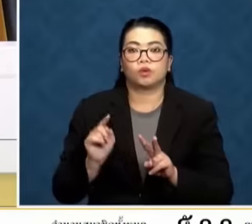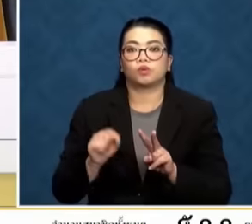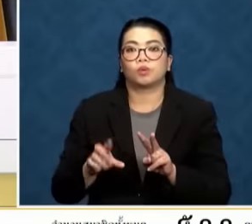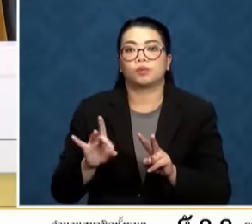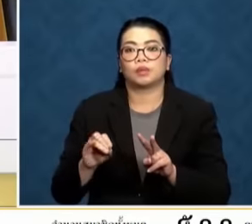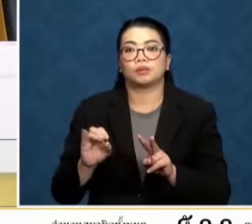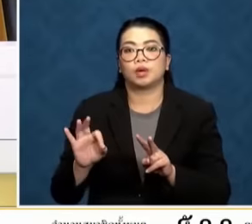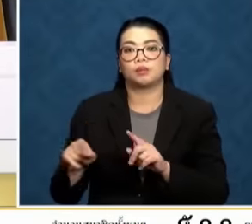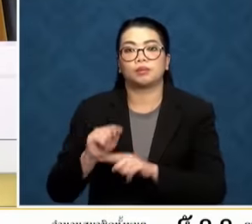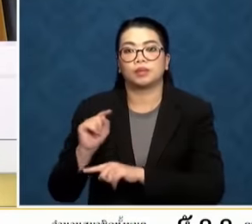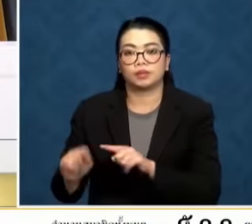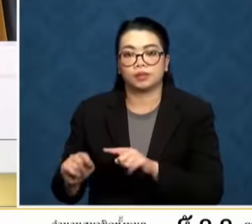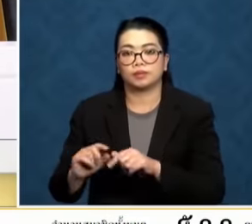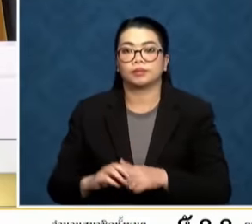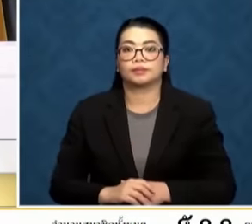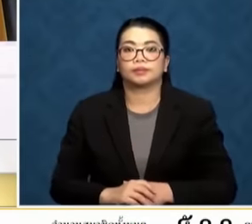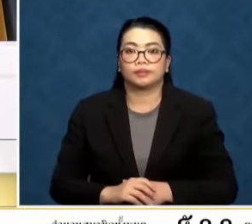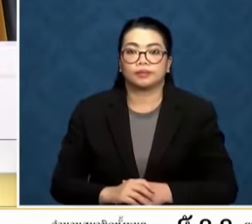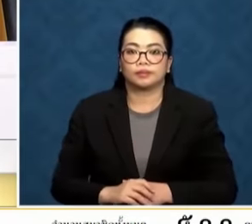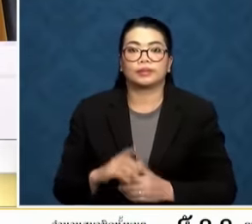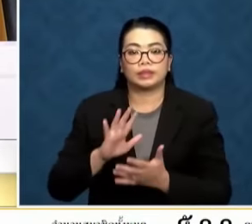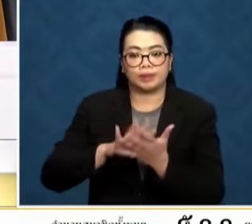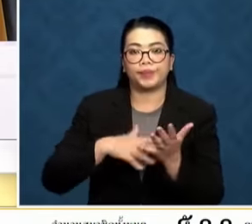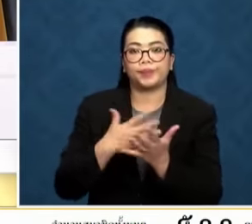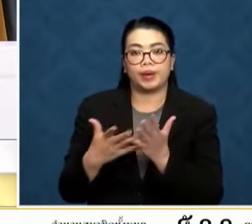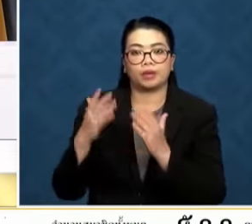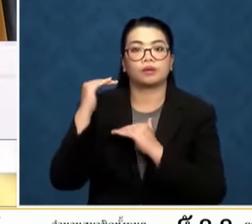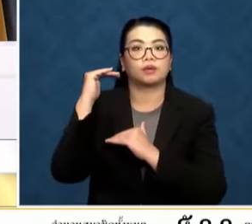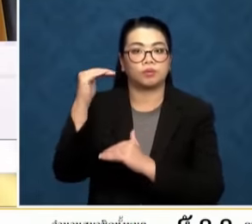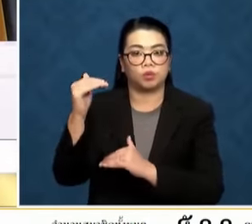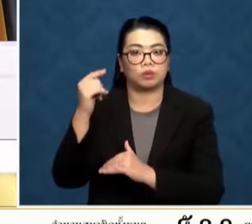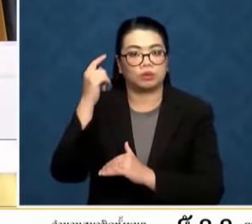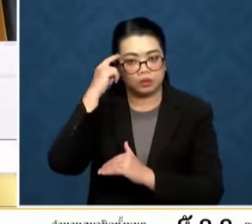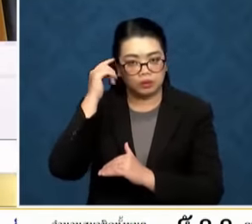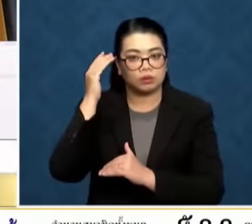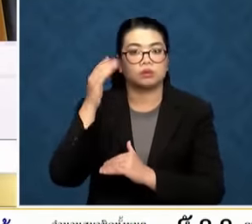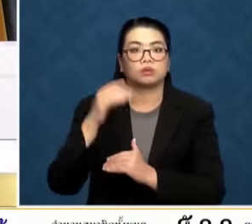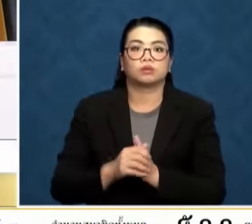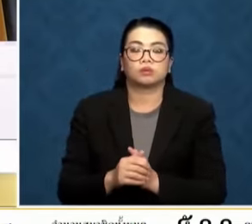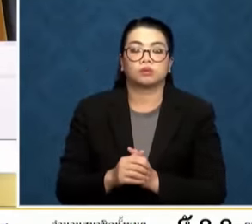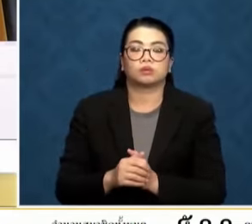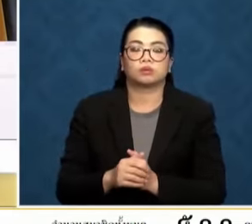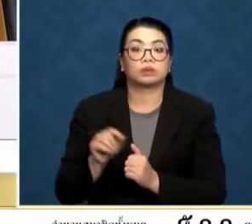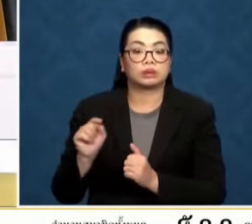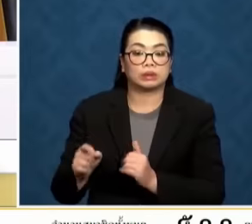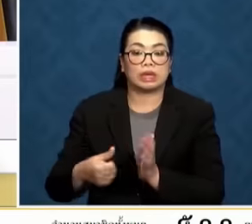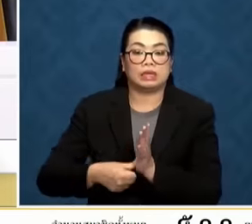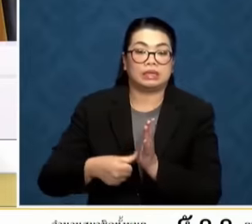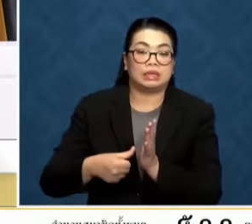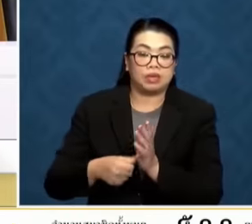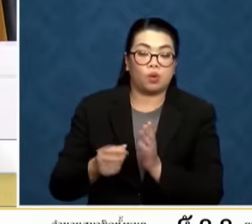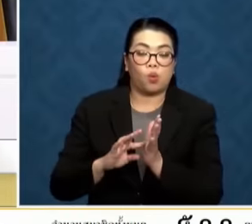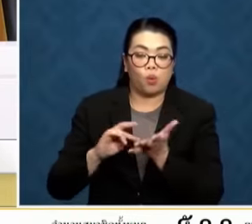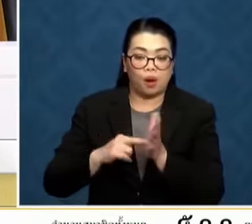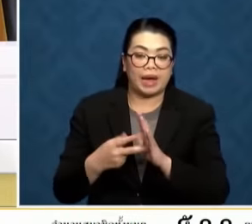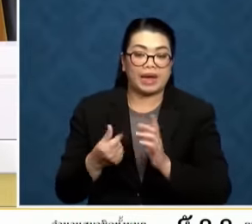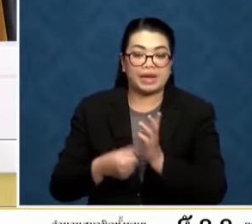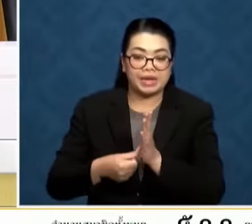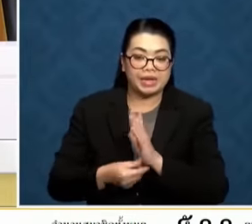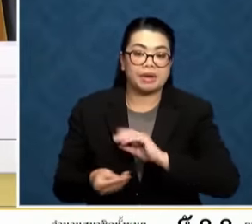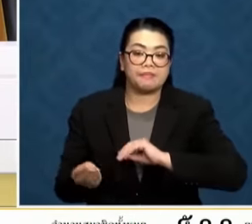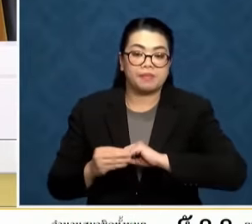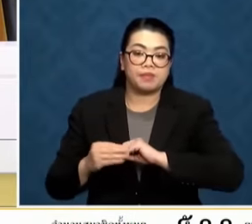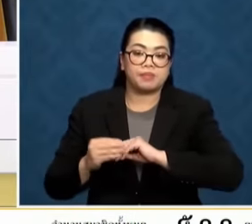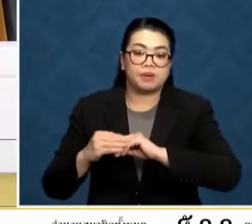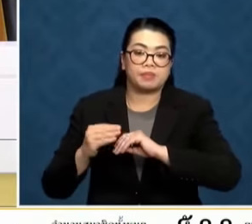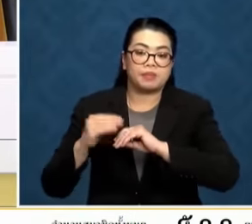perนั่นคือสิ่งที่วางไว้ครับและนั่นไม่ใช่การเสพติดถ้าการเสพติดมันต้องเพิ่มขึ้นเรื่อยๆมันต้องคงอยู่